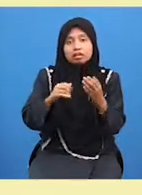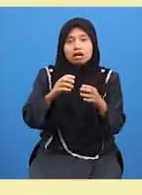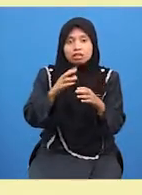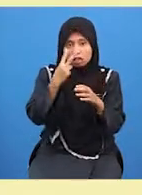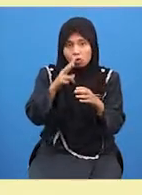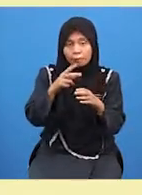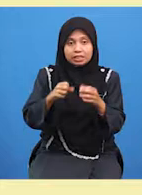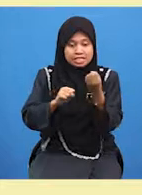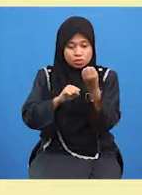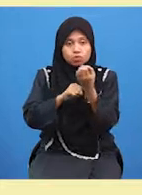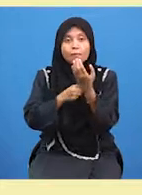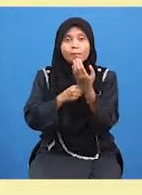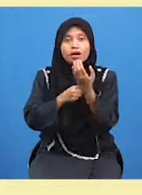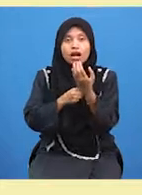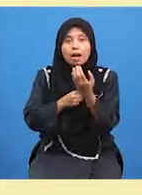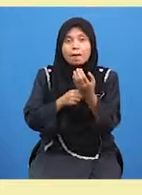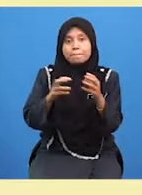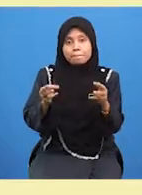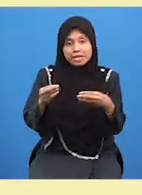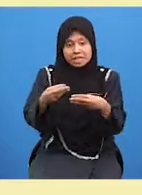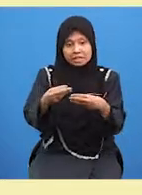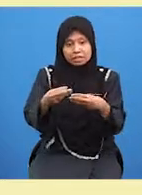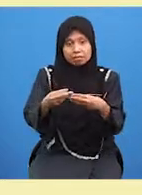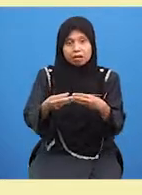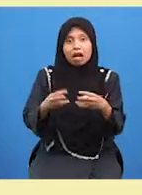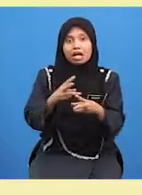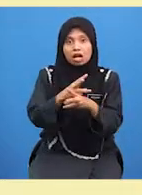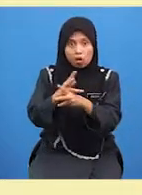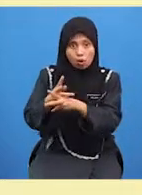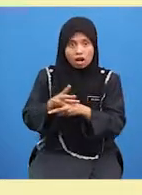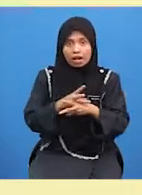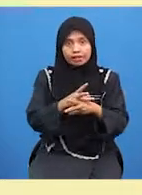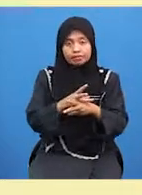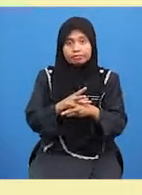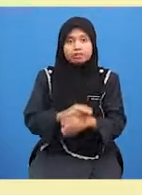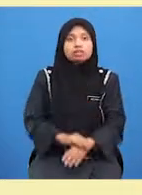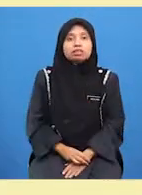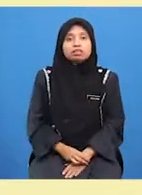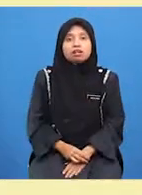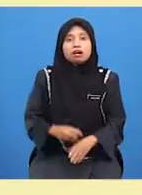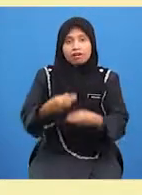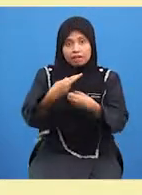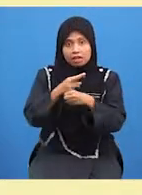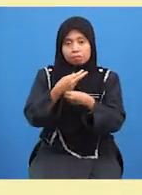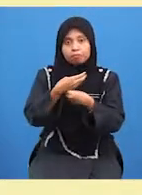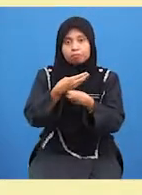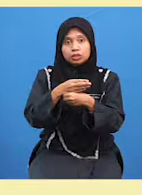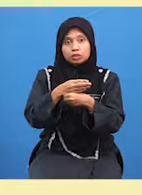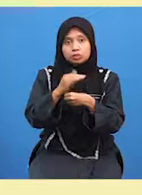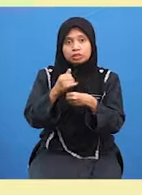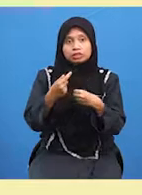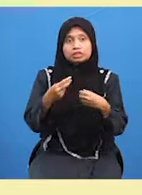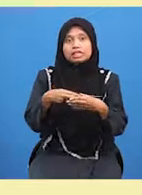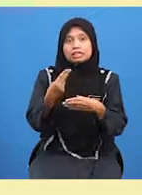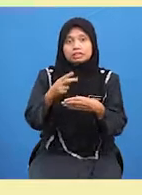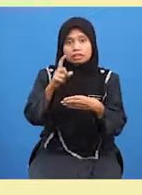kira sumber, medium, kawalan dan beban. Reka bentuk produk yang dihasilkan